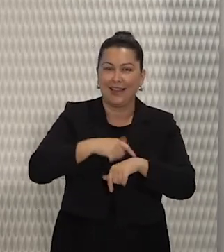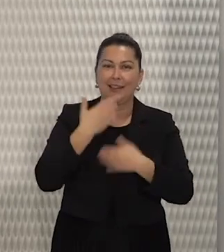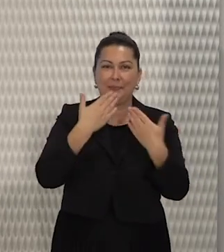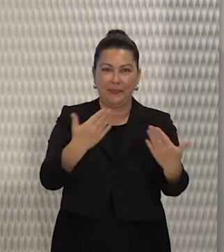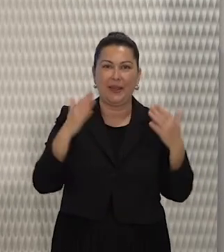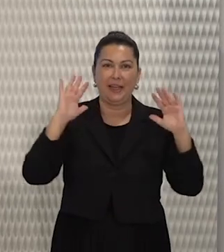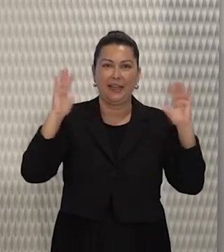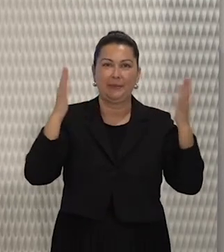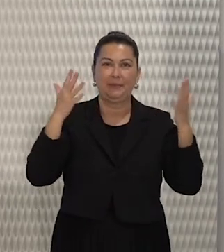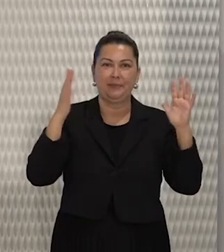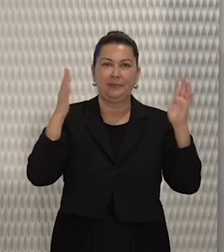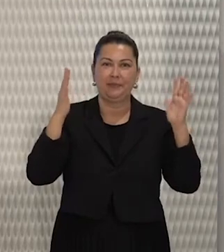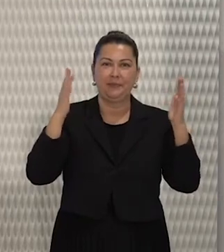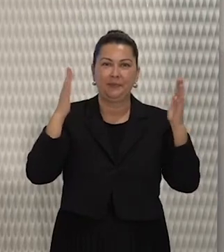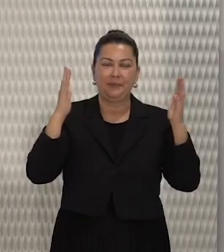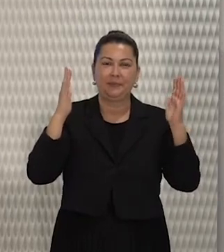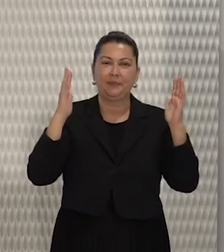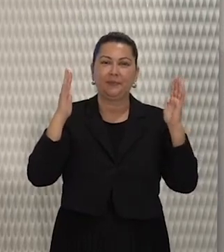Dankeschön.